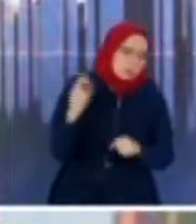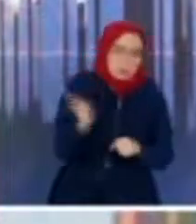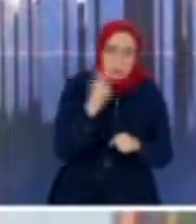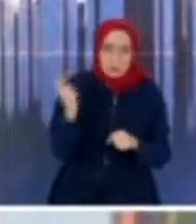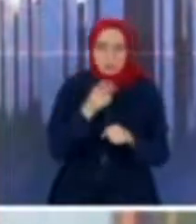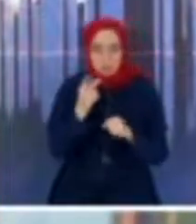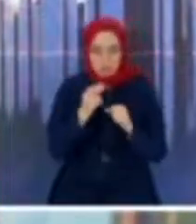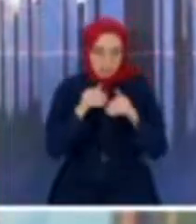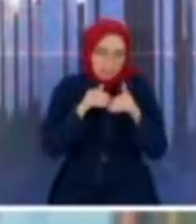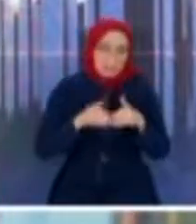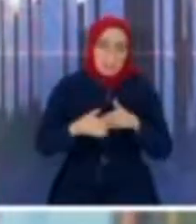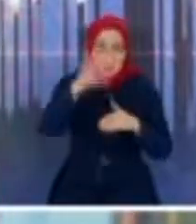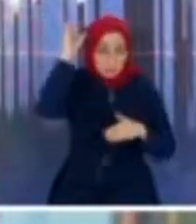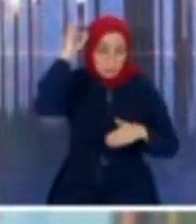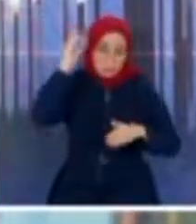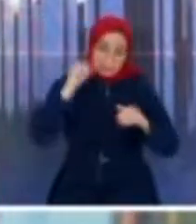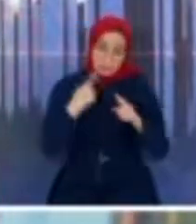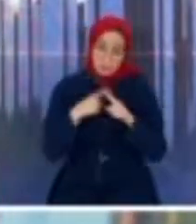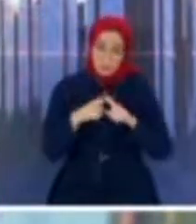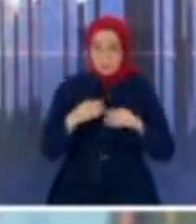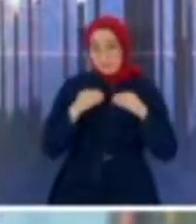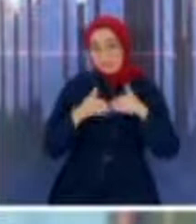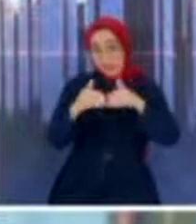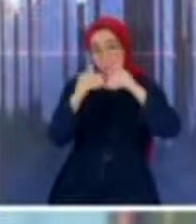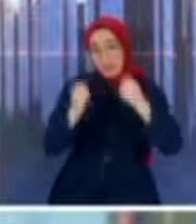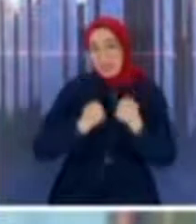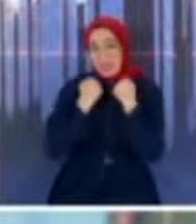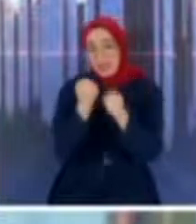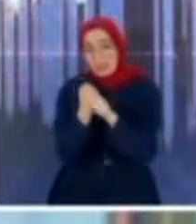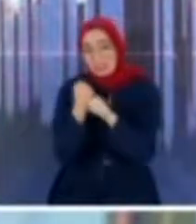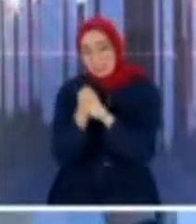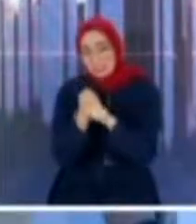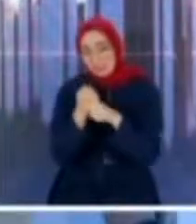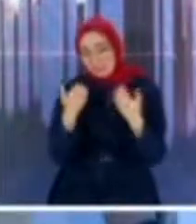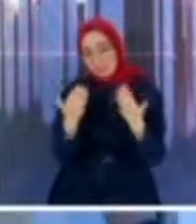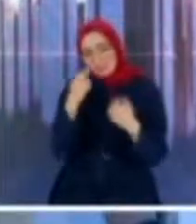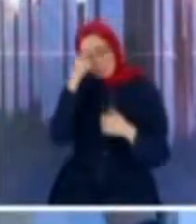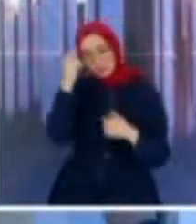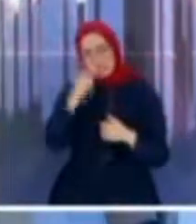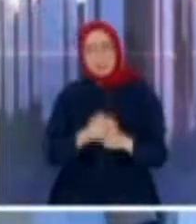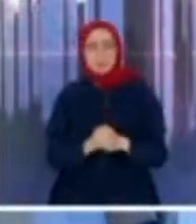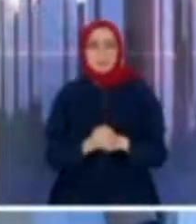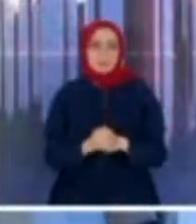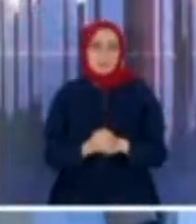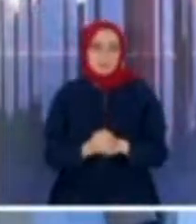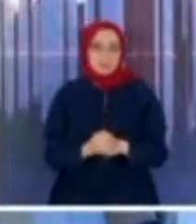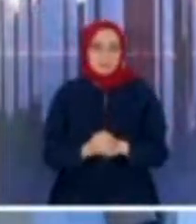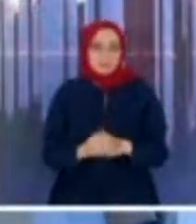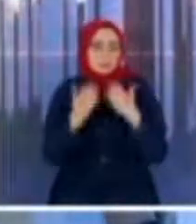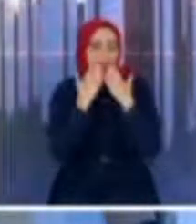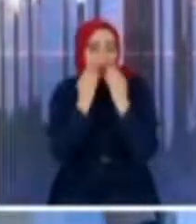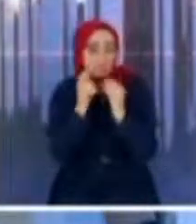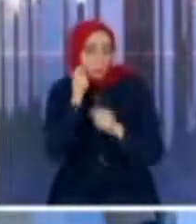على الاقل باش نعيشوا فيها دونك نجمو كان نحاولوا ونخدموا. شكرا لك. شكرا لك دكتور ياسين الكلبوسي الخبير